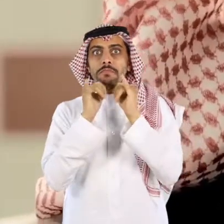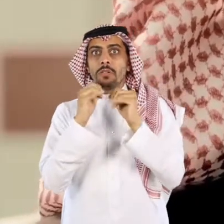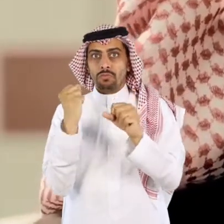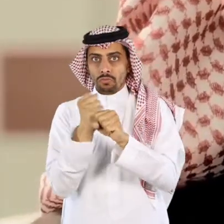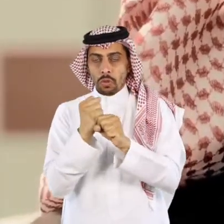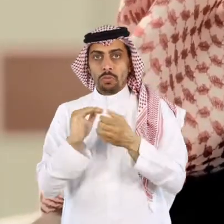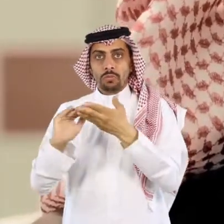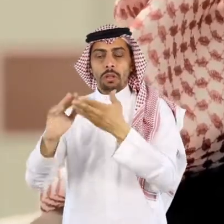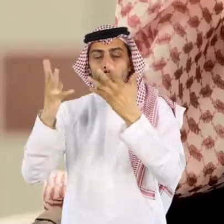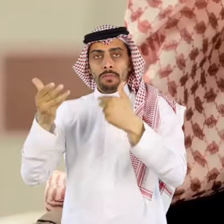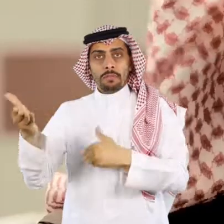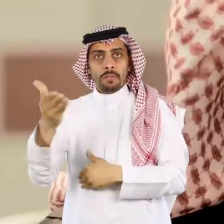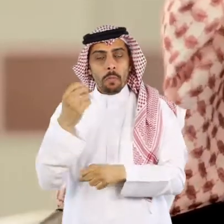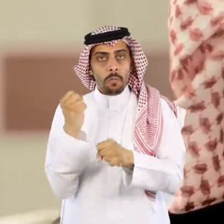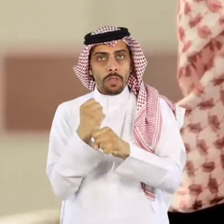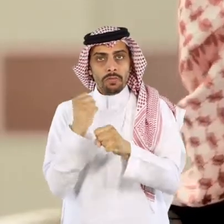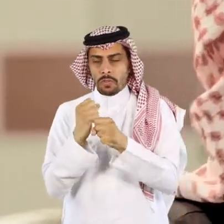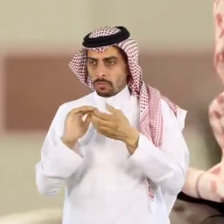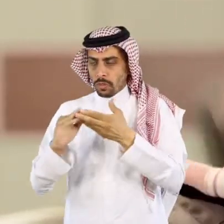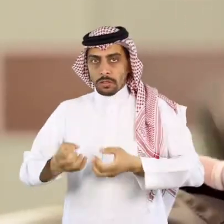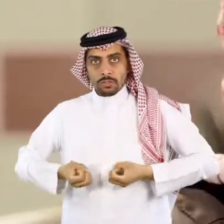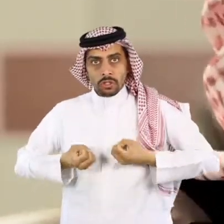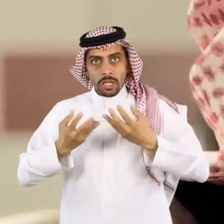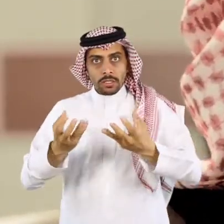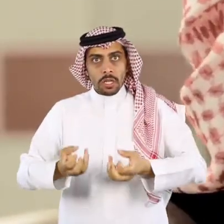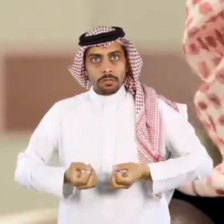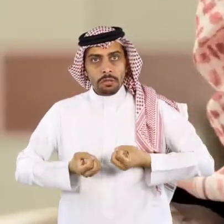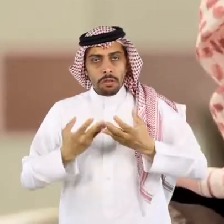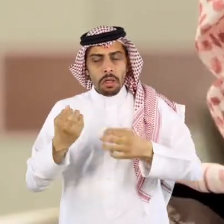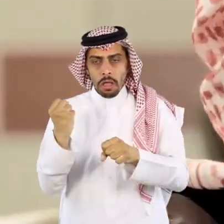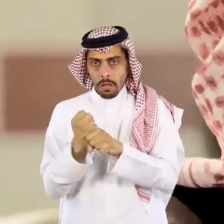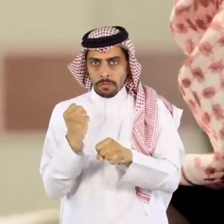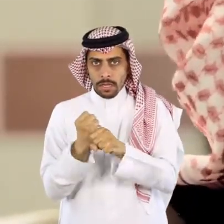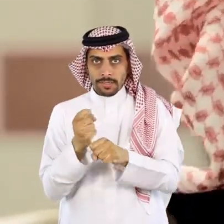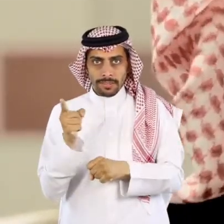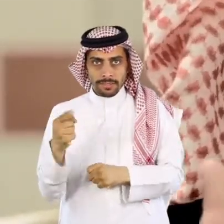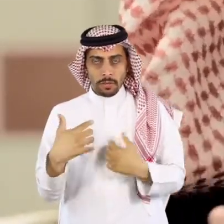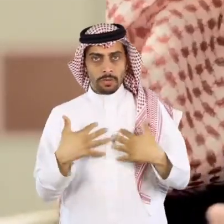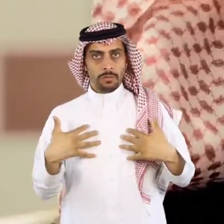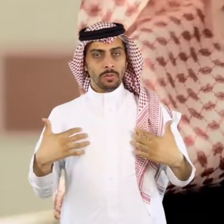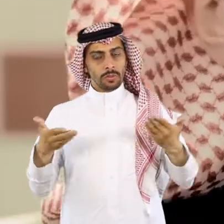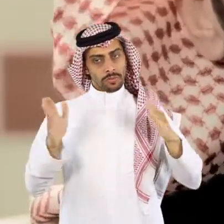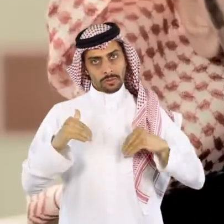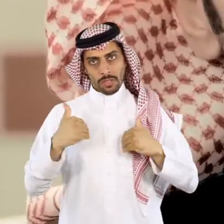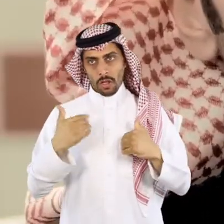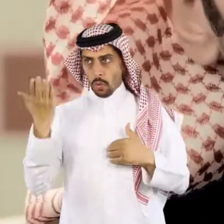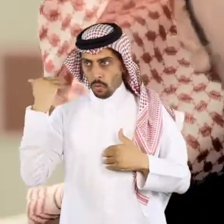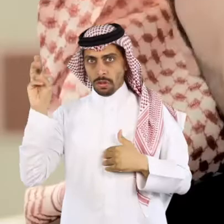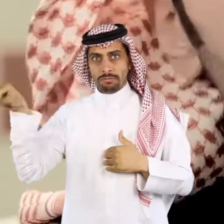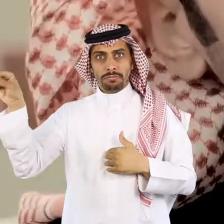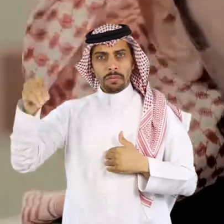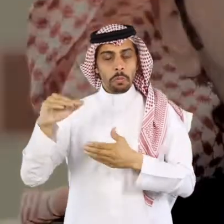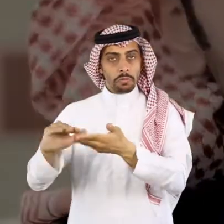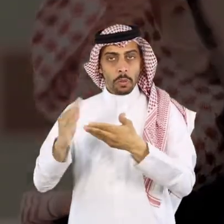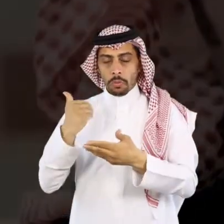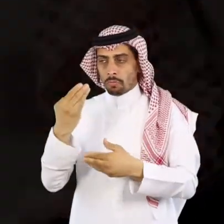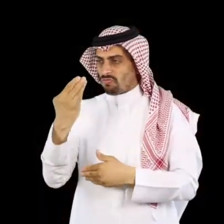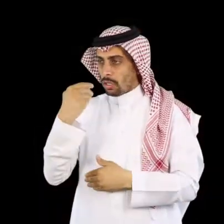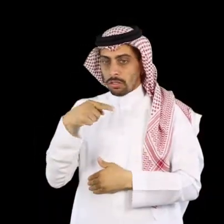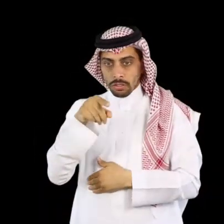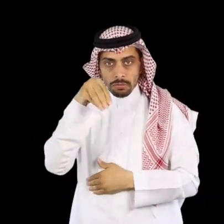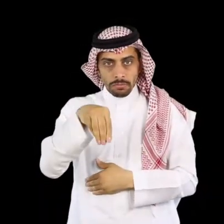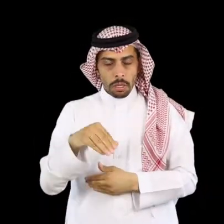بس يقدموا المساعدة، يساعدونك إنك تنتج، إنك تأدي عملك. هذا اللي كنت مفتقرة صراحة في أي مكان ثاني.